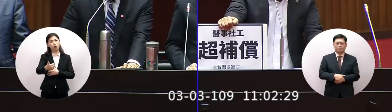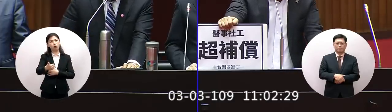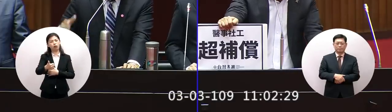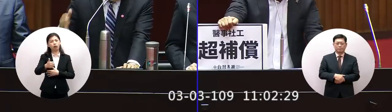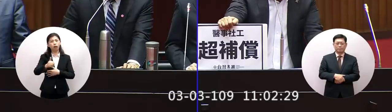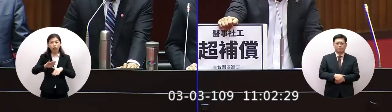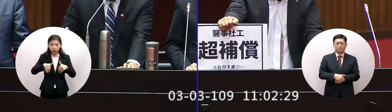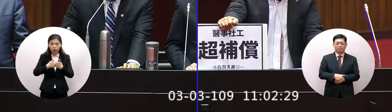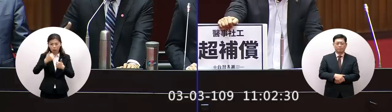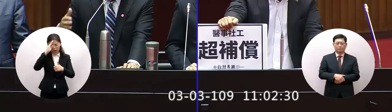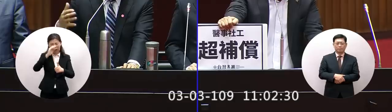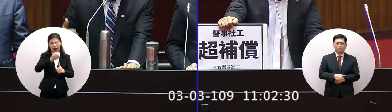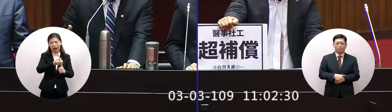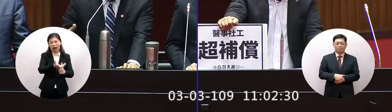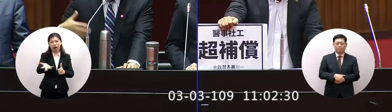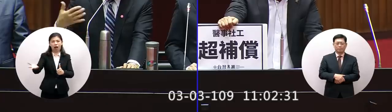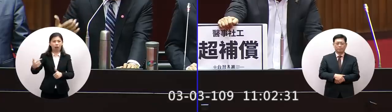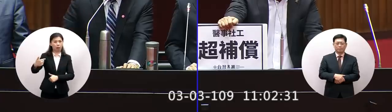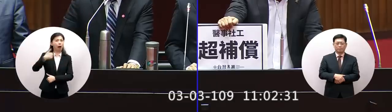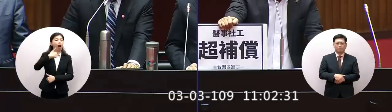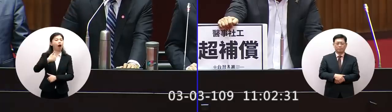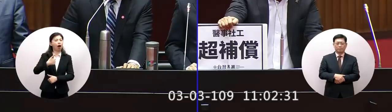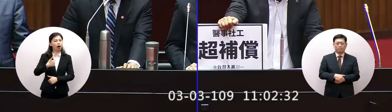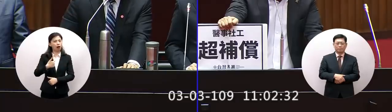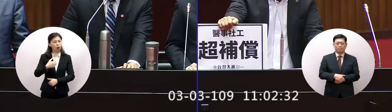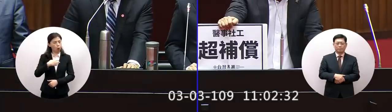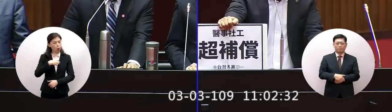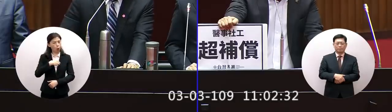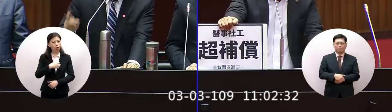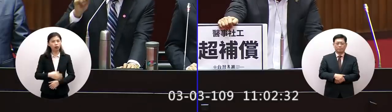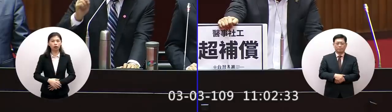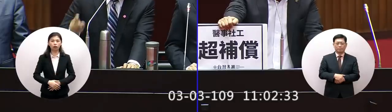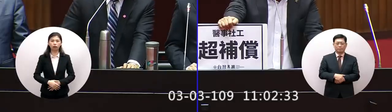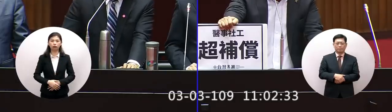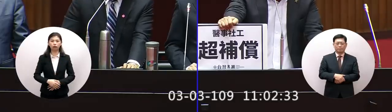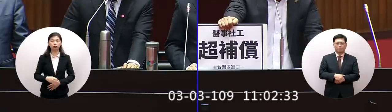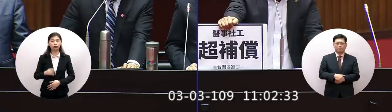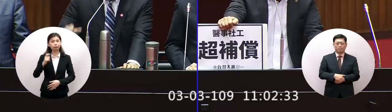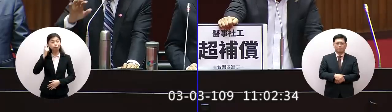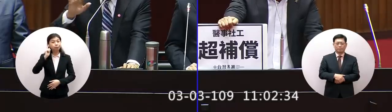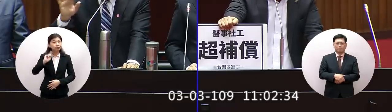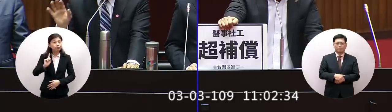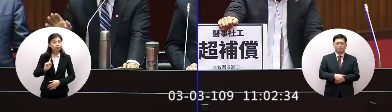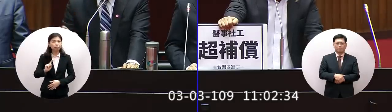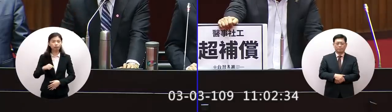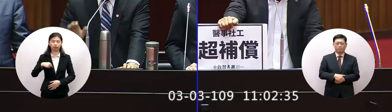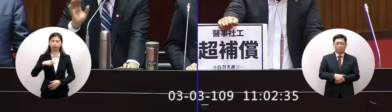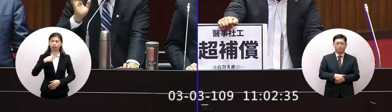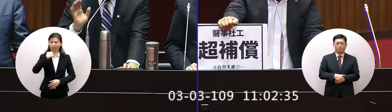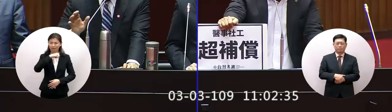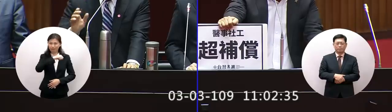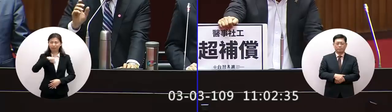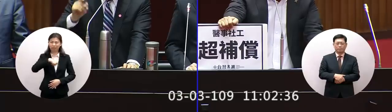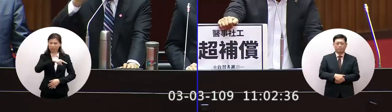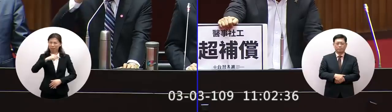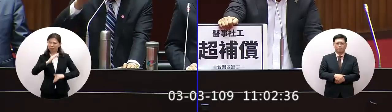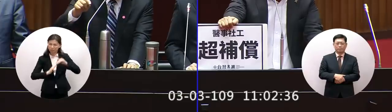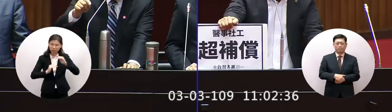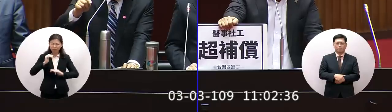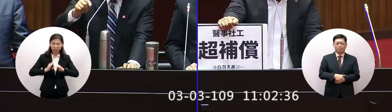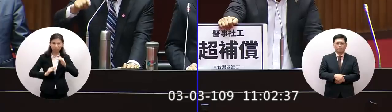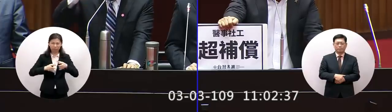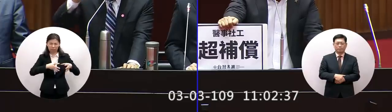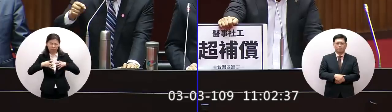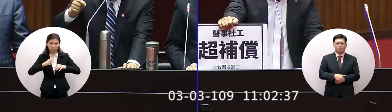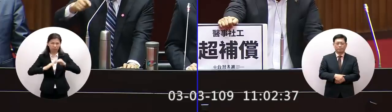疫情严重比咱甲加足一倍，所以这会当做成安尼，就是全国人员大家合力